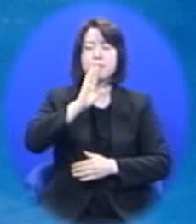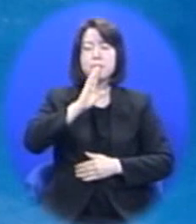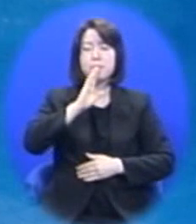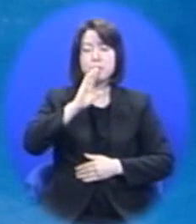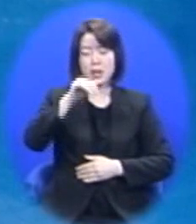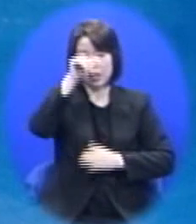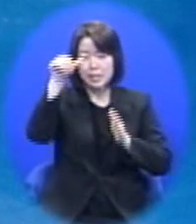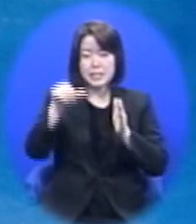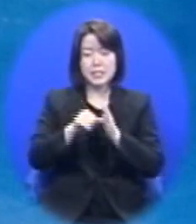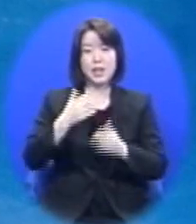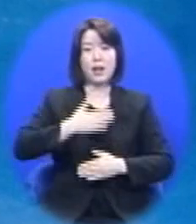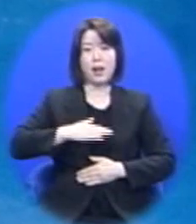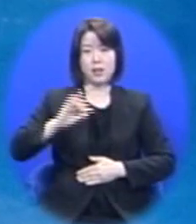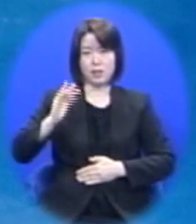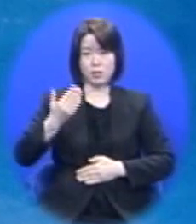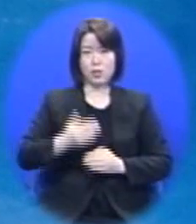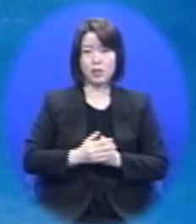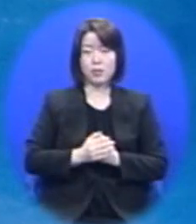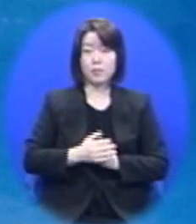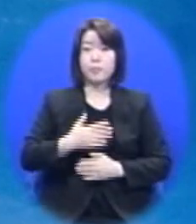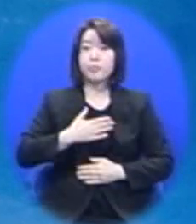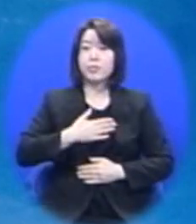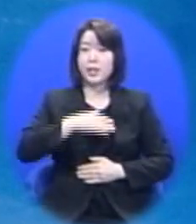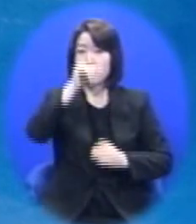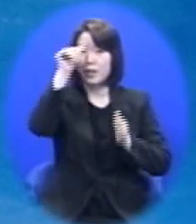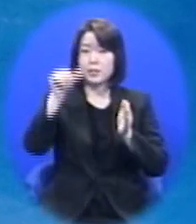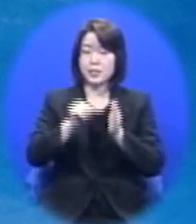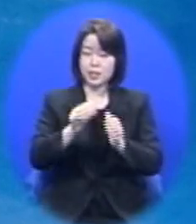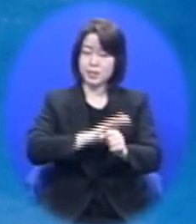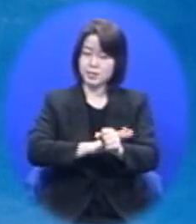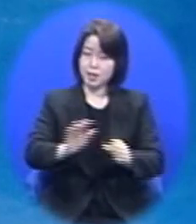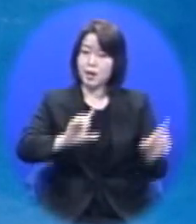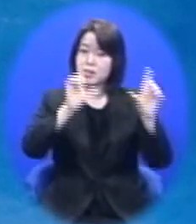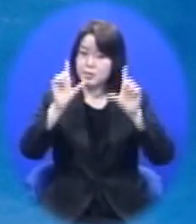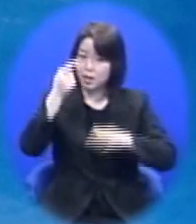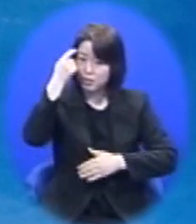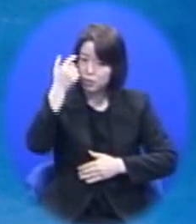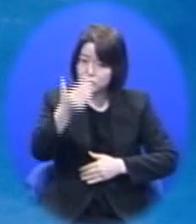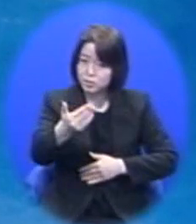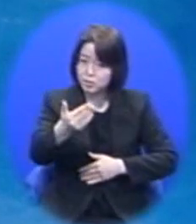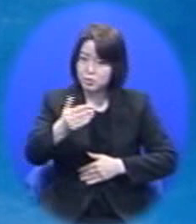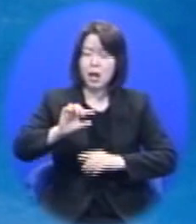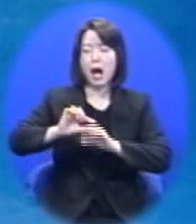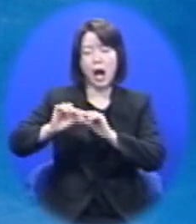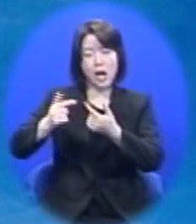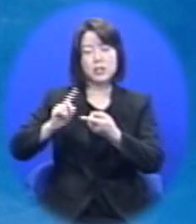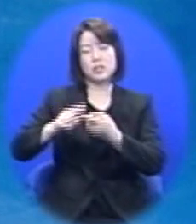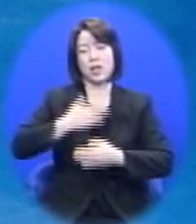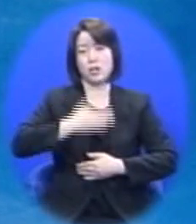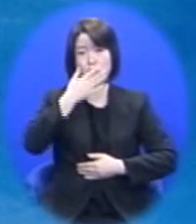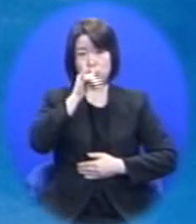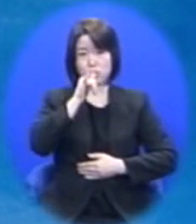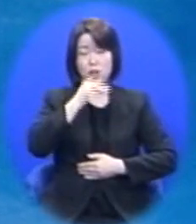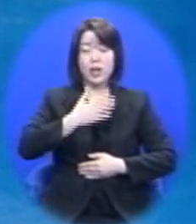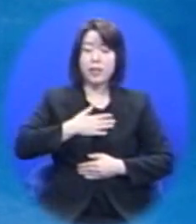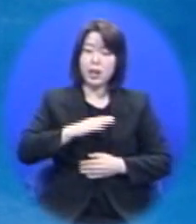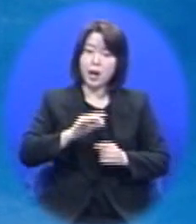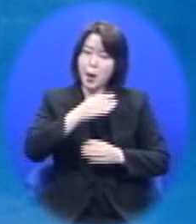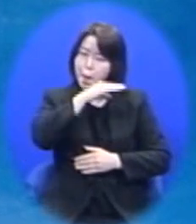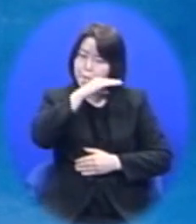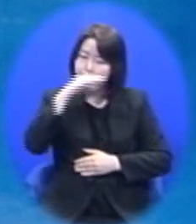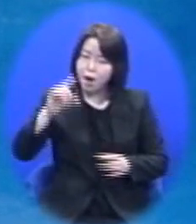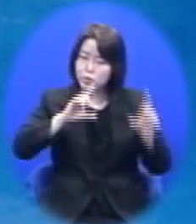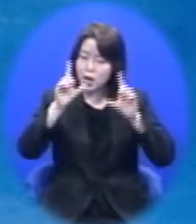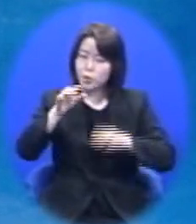돼요. 내 인생이 잘 사는 건지 못 사는 건지, 내가 지금 바로 사는 건지 잘못 사는 건지 비로소